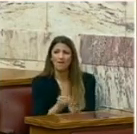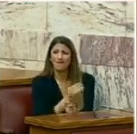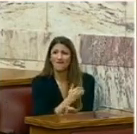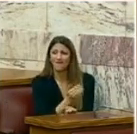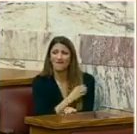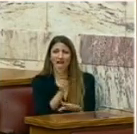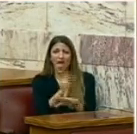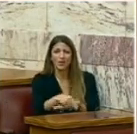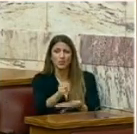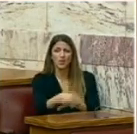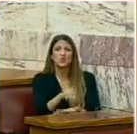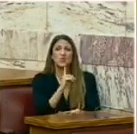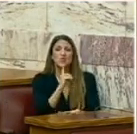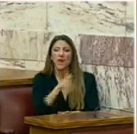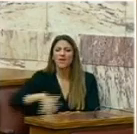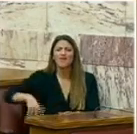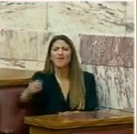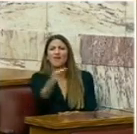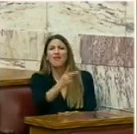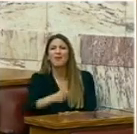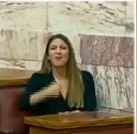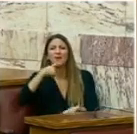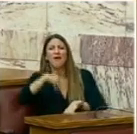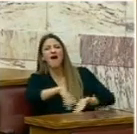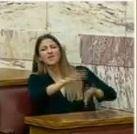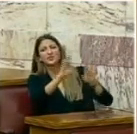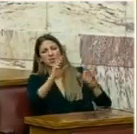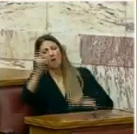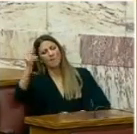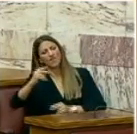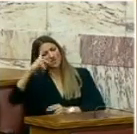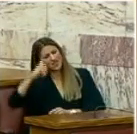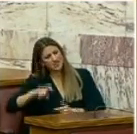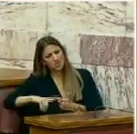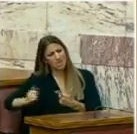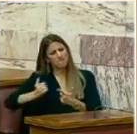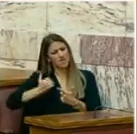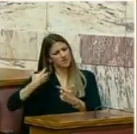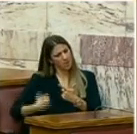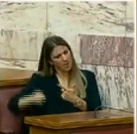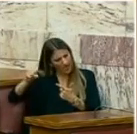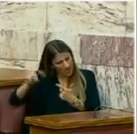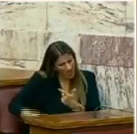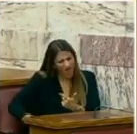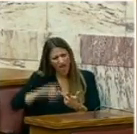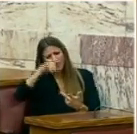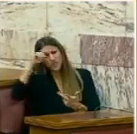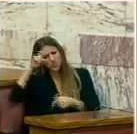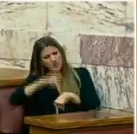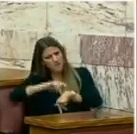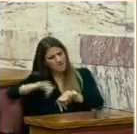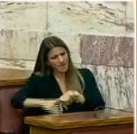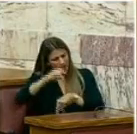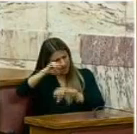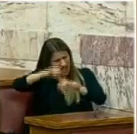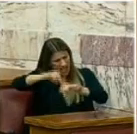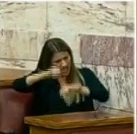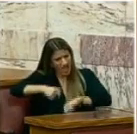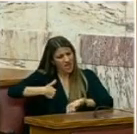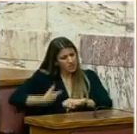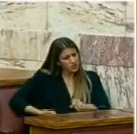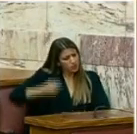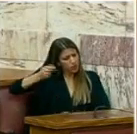η ελληνική κοινωνία, παρά τα προβλήματα, παρά την πίεση, παρά τη δυσφορία, παρά το ότι και εμείς